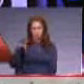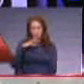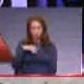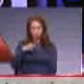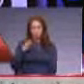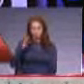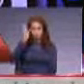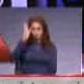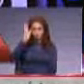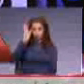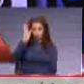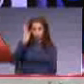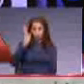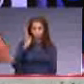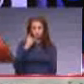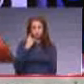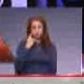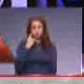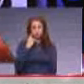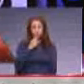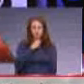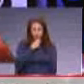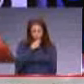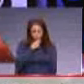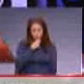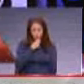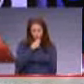زيارة لبعض الناس المسنين،